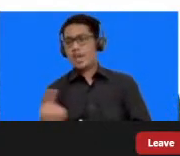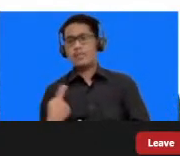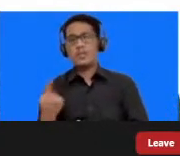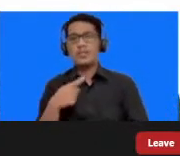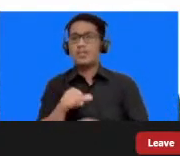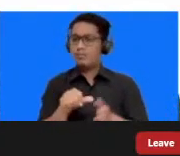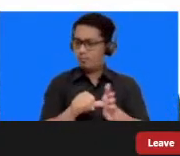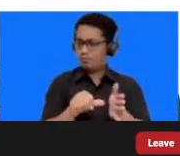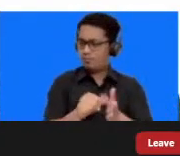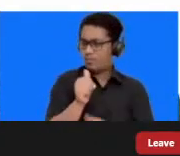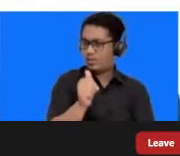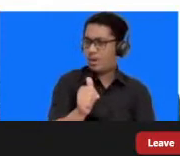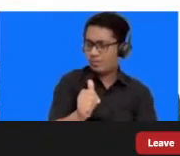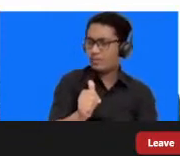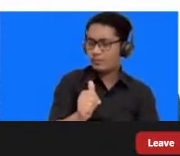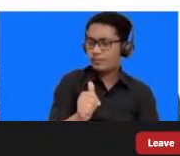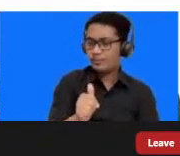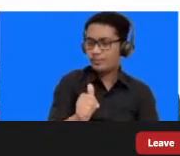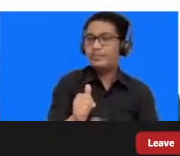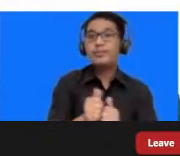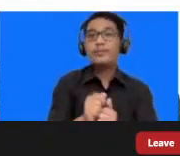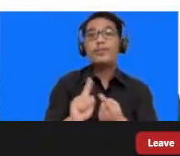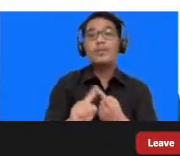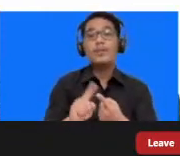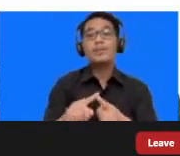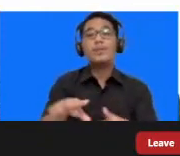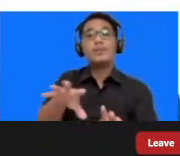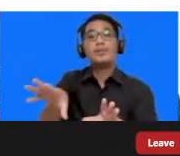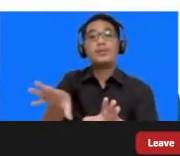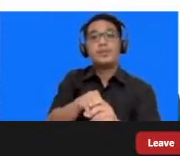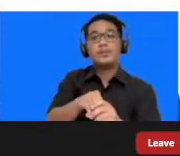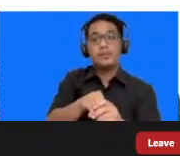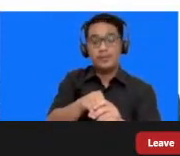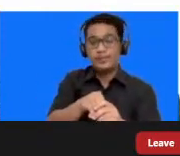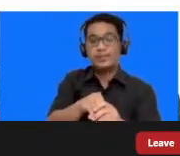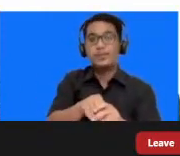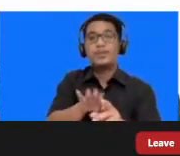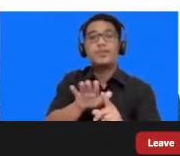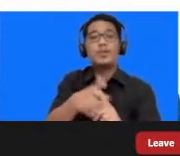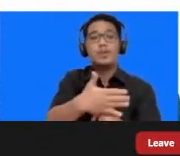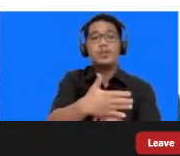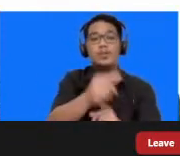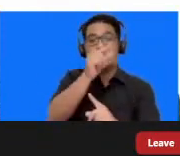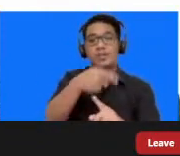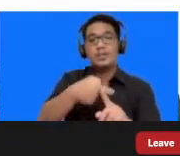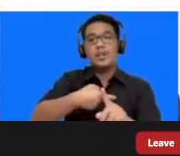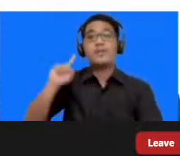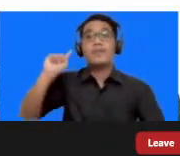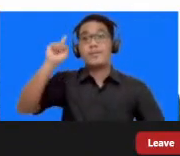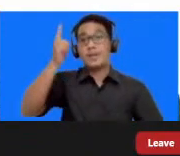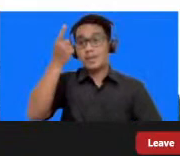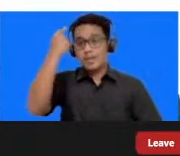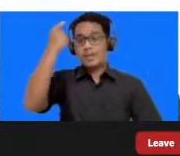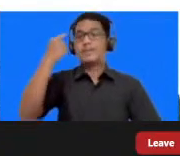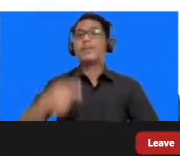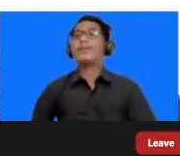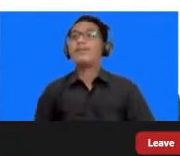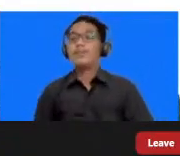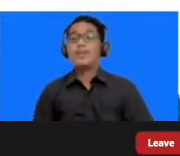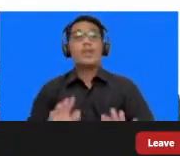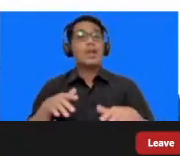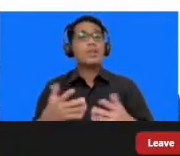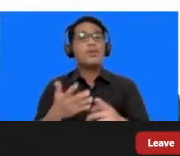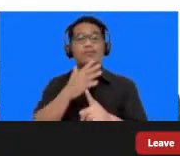ada teman-teman yang bergabung di kluster pengungsian dan perlindungan, baik itu dari pemerintah, baik itu dari masyarakat, dunia